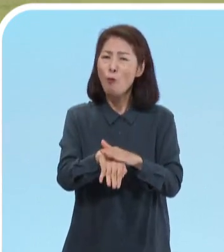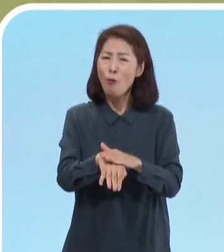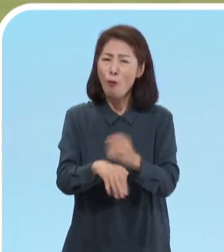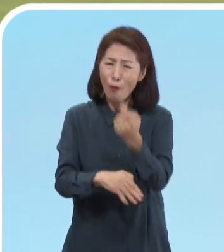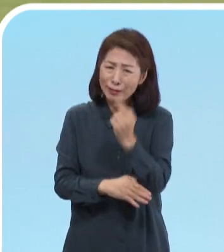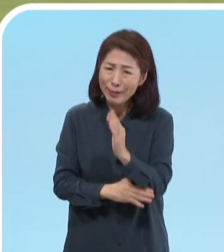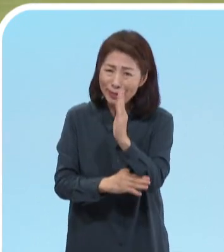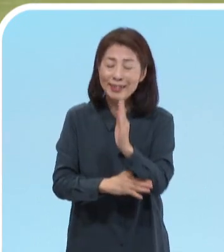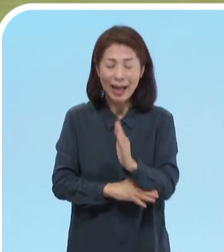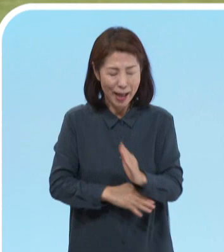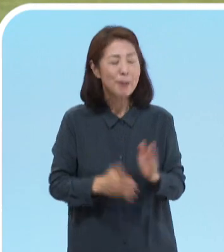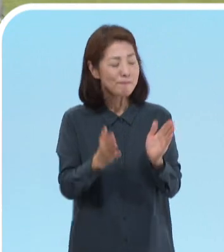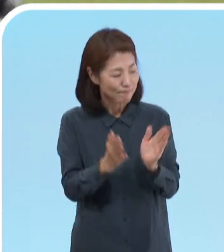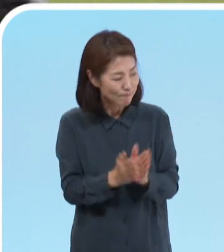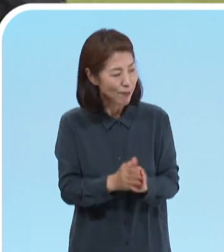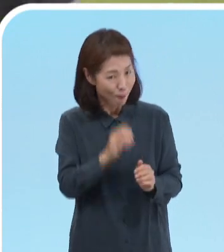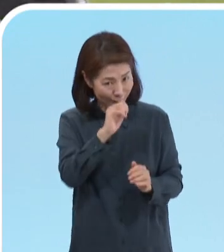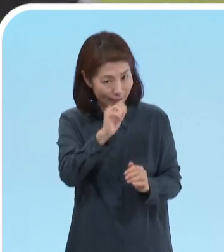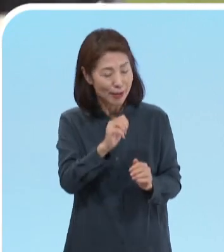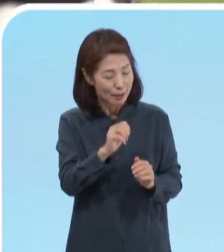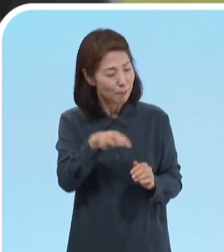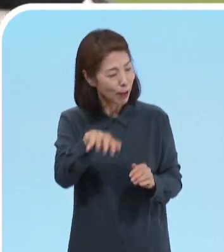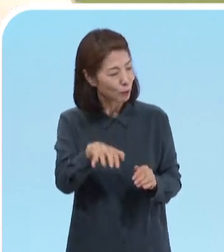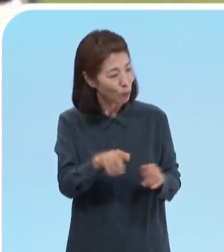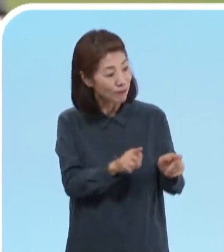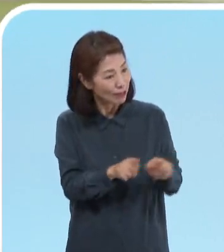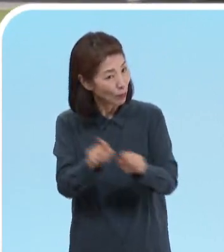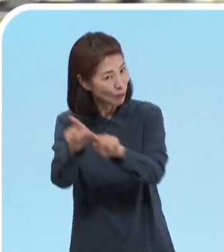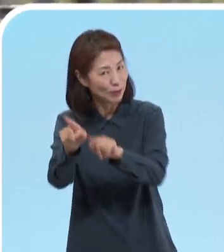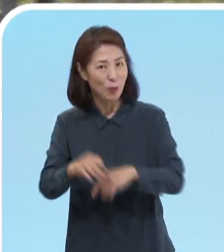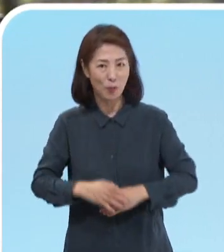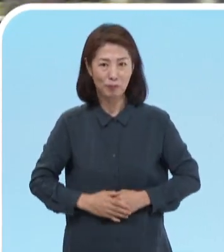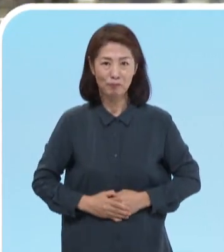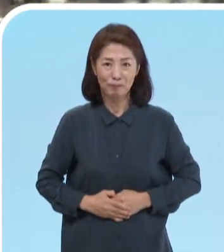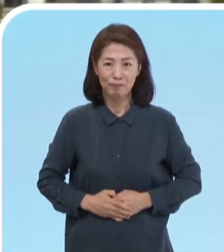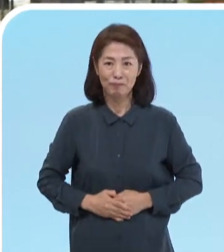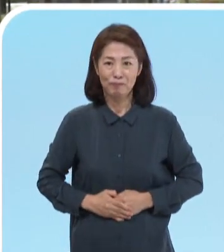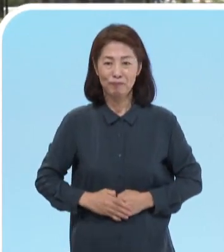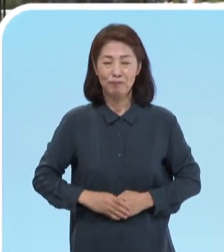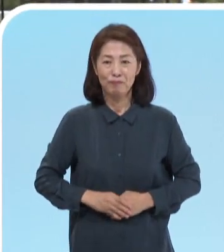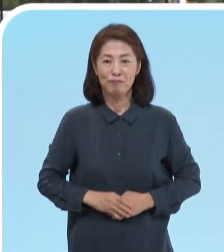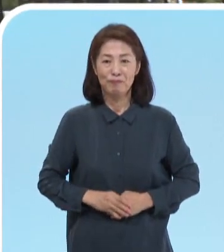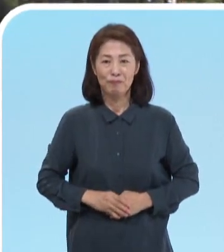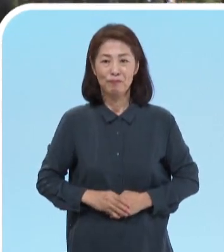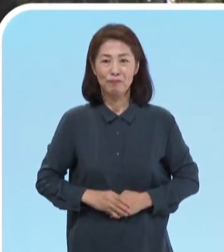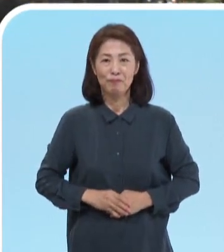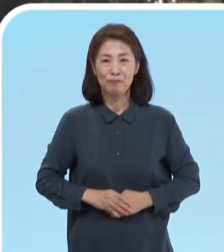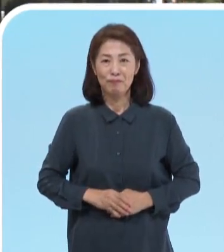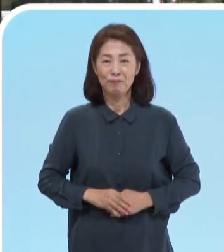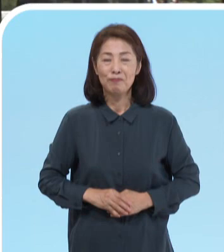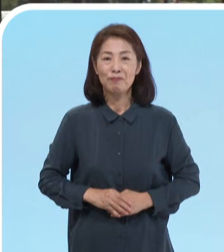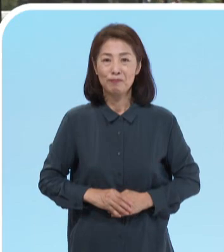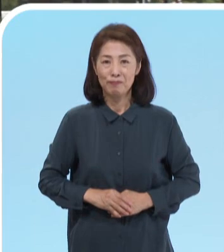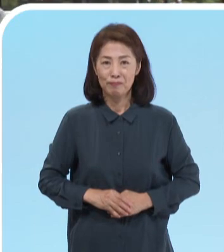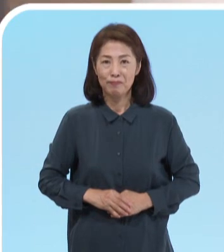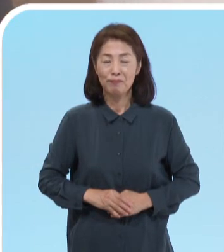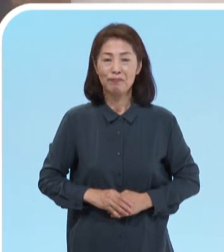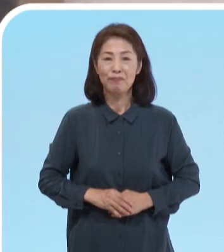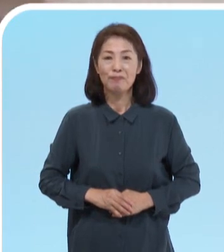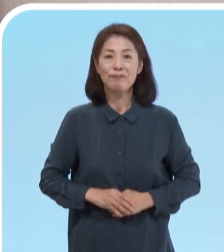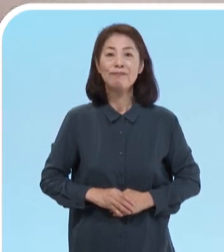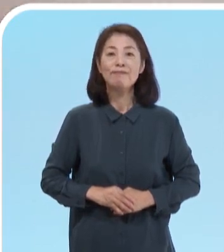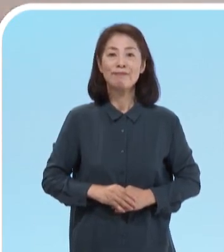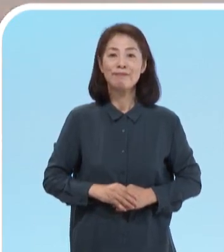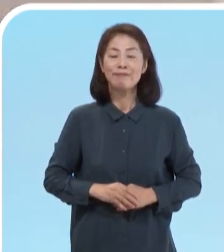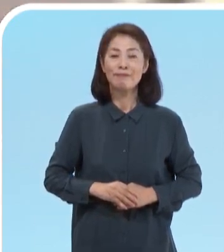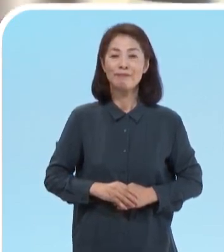思いましたよ、はい、ちょっとね、お見せしたいものがあるので急いでください。 そうなんですか、 はい、間に合いません。 はいはい、行きましょう行きましょう、はいはい、 ということで